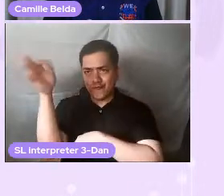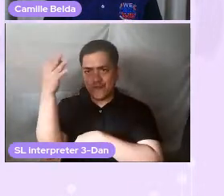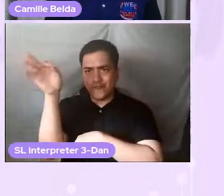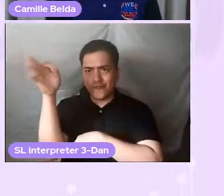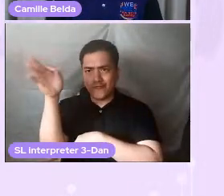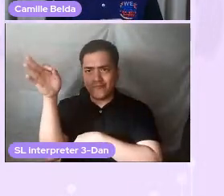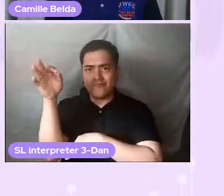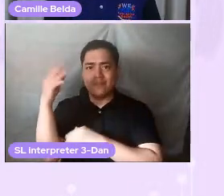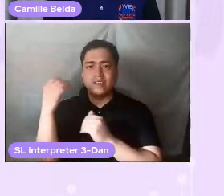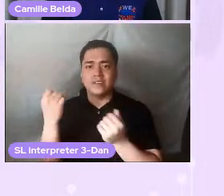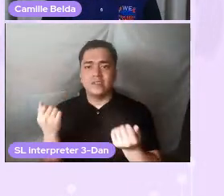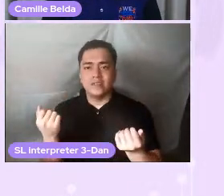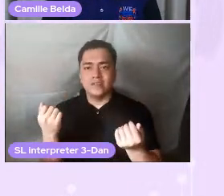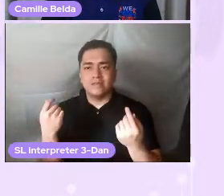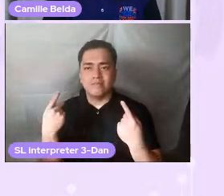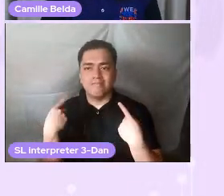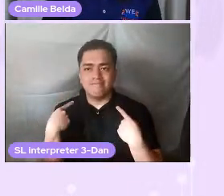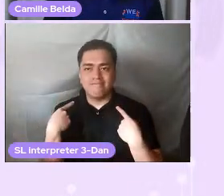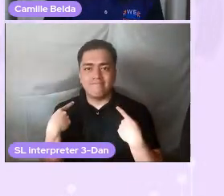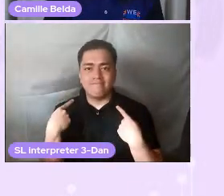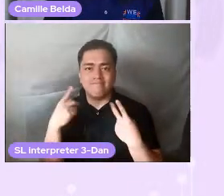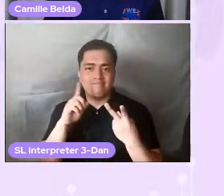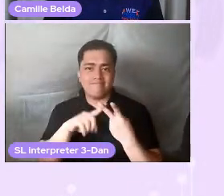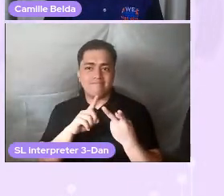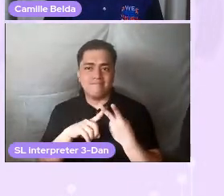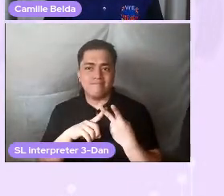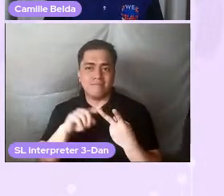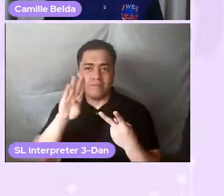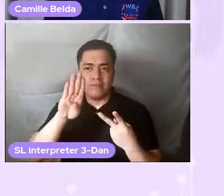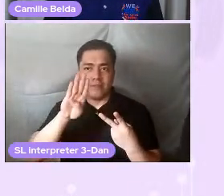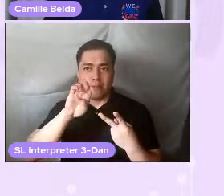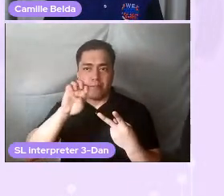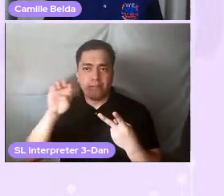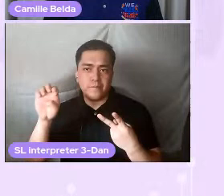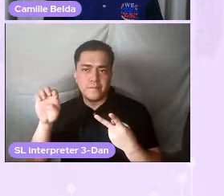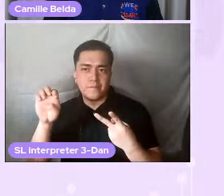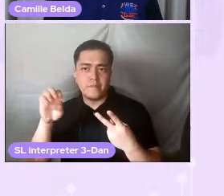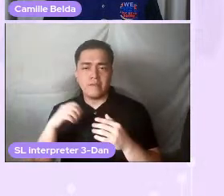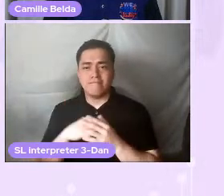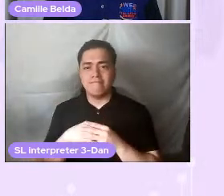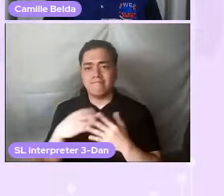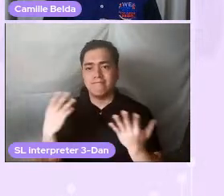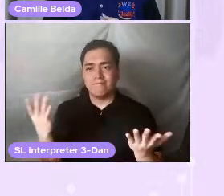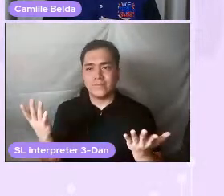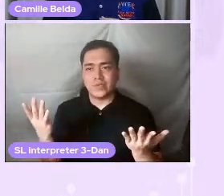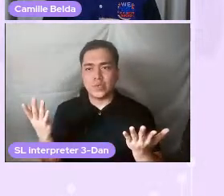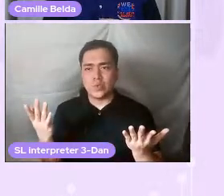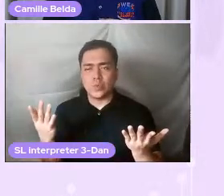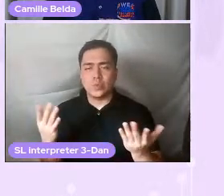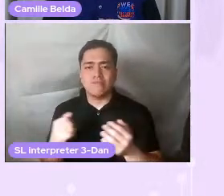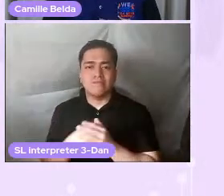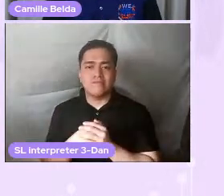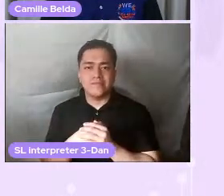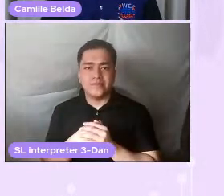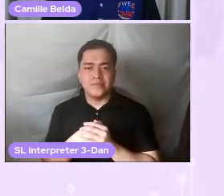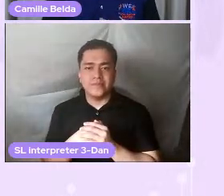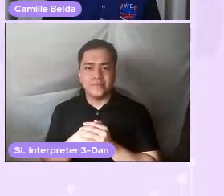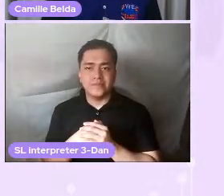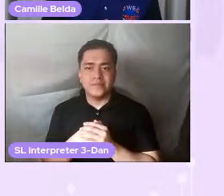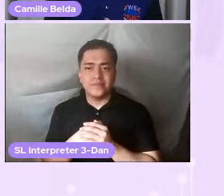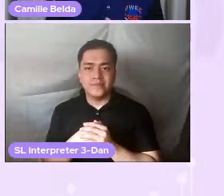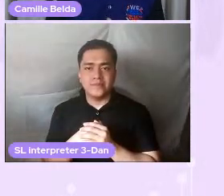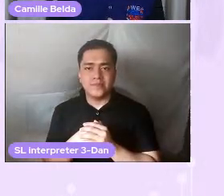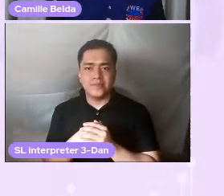Tapos yung pangalawang photo natin, bubuyog. right.